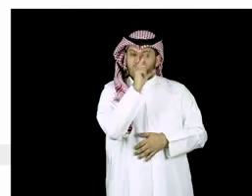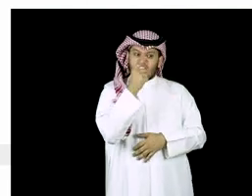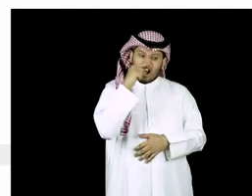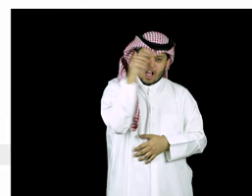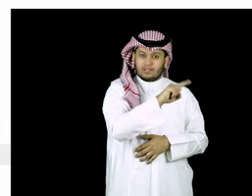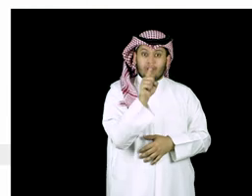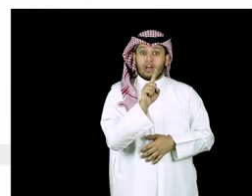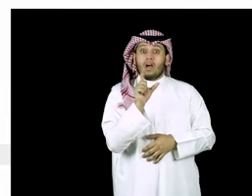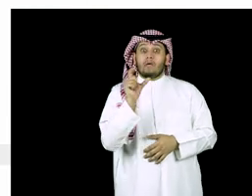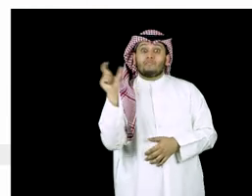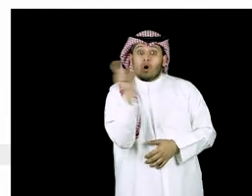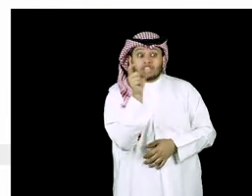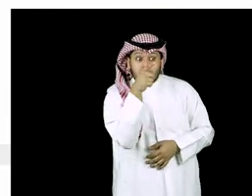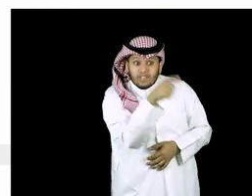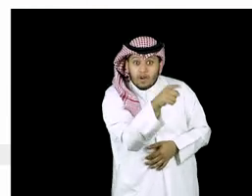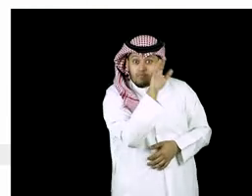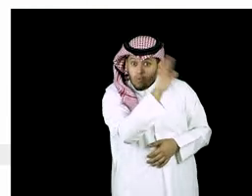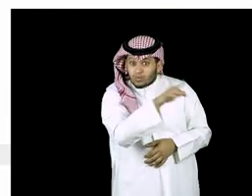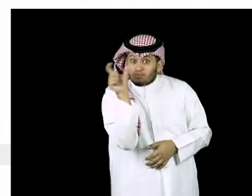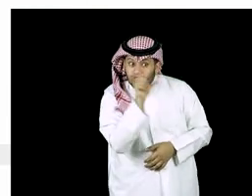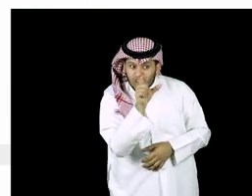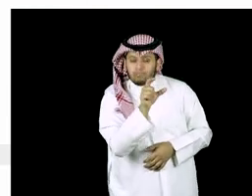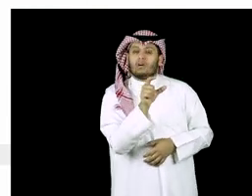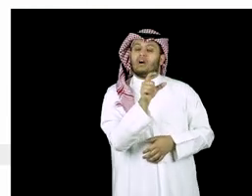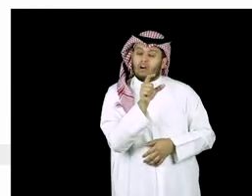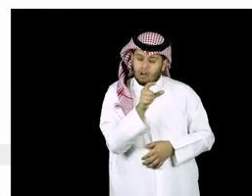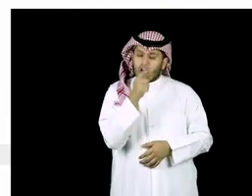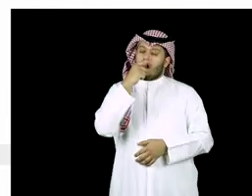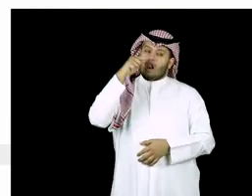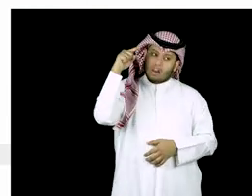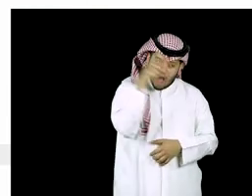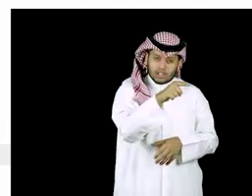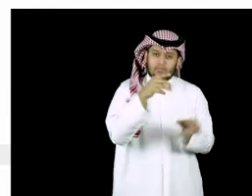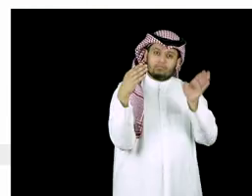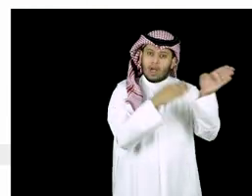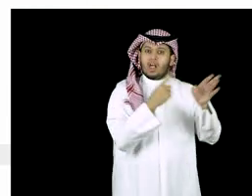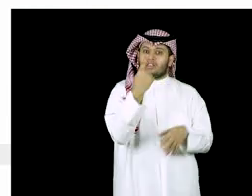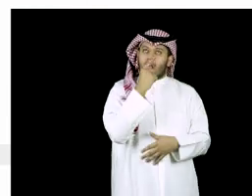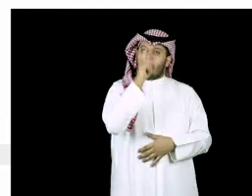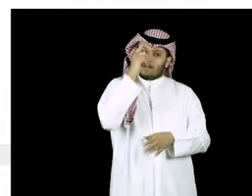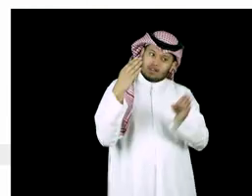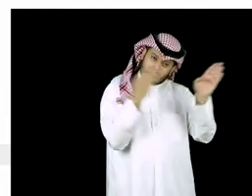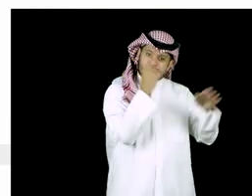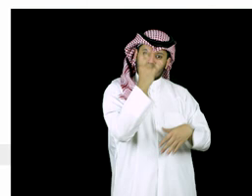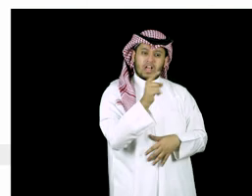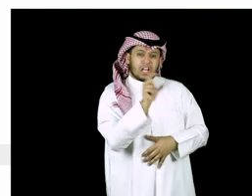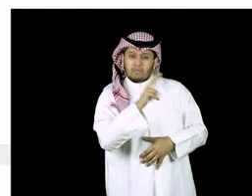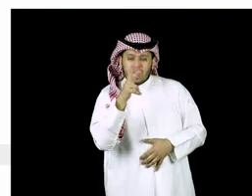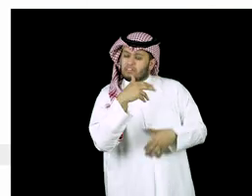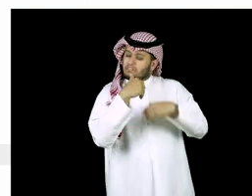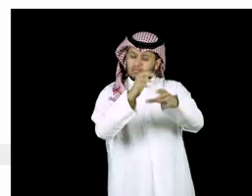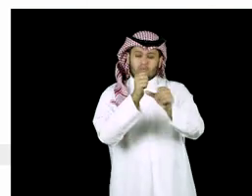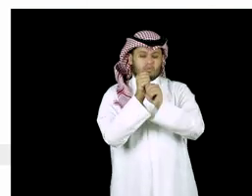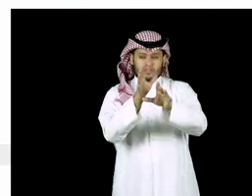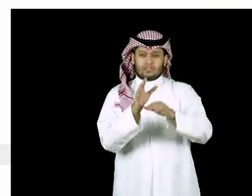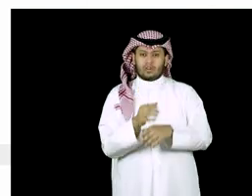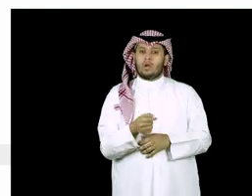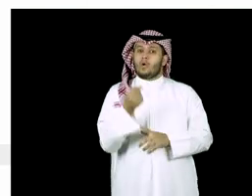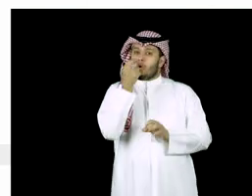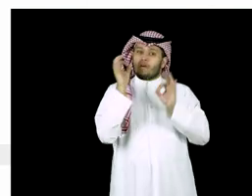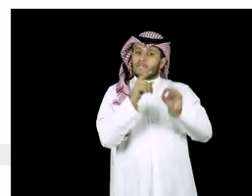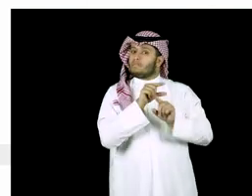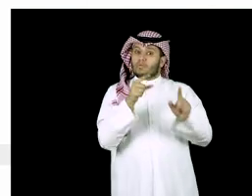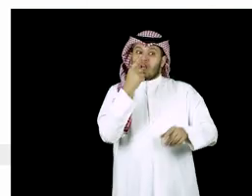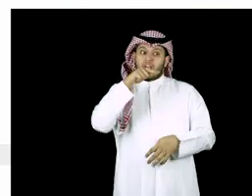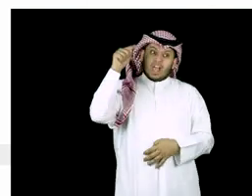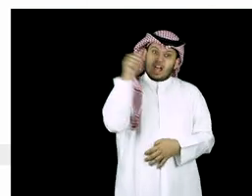أما المسلم فلا بد له أن يلتزم بأحكام الإسلام. قال تعالى: لا إكراه